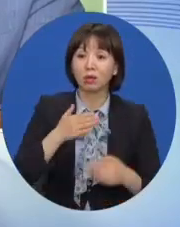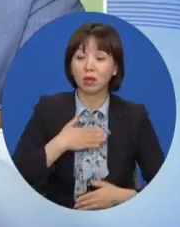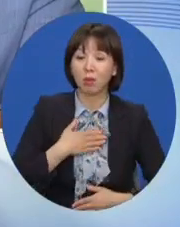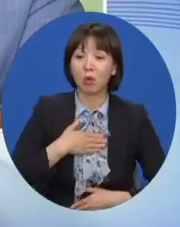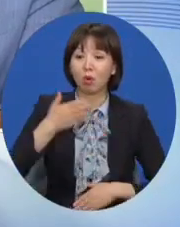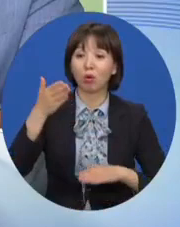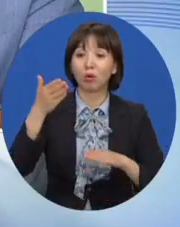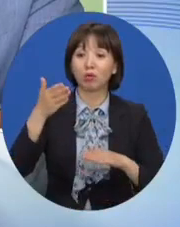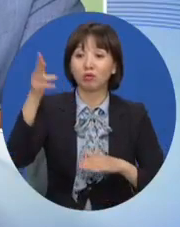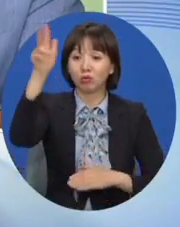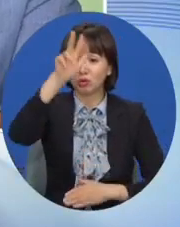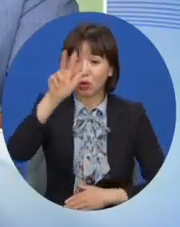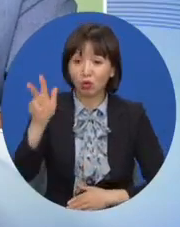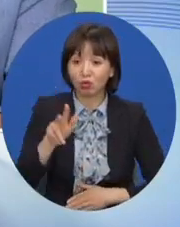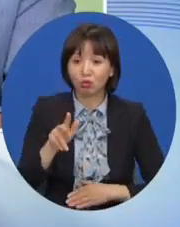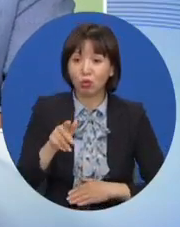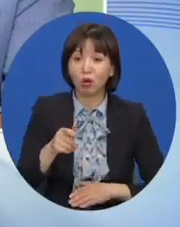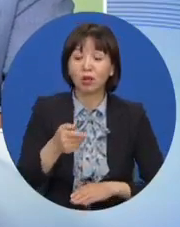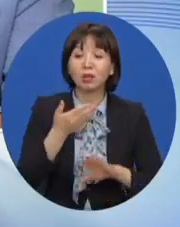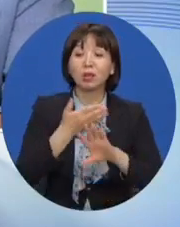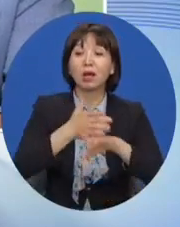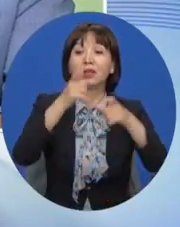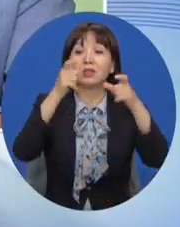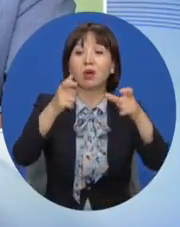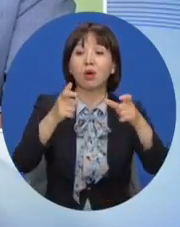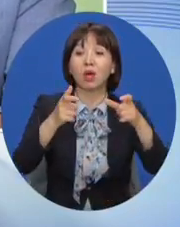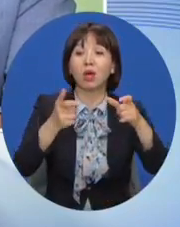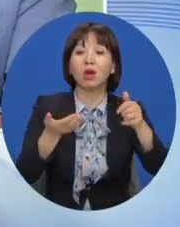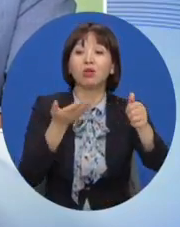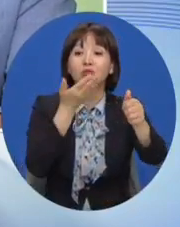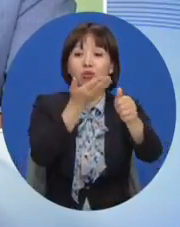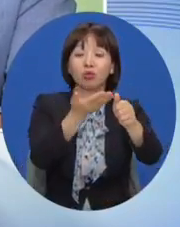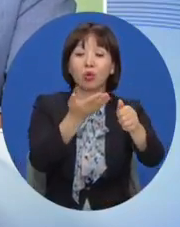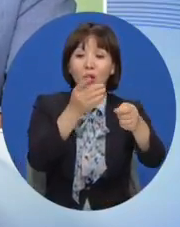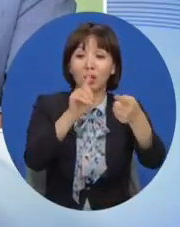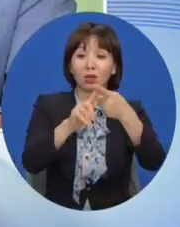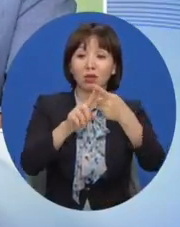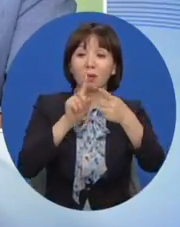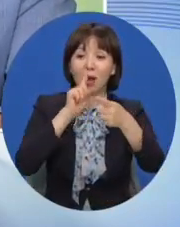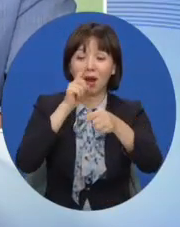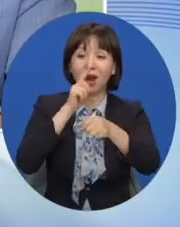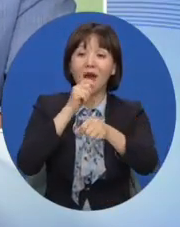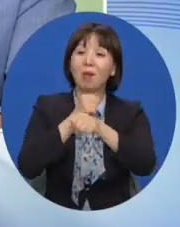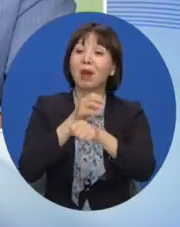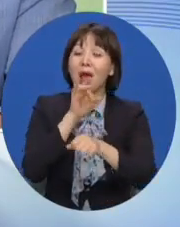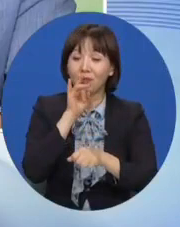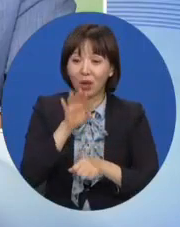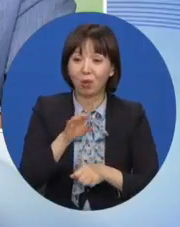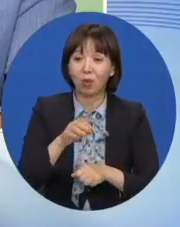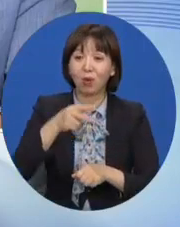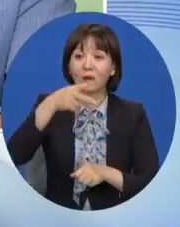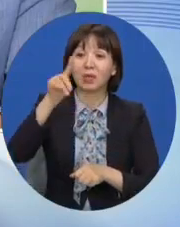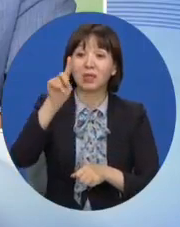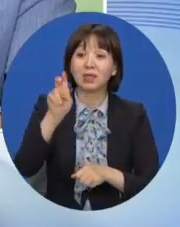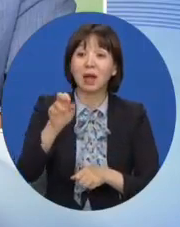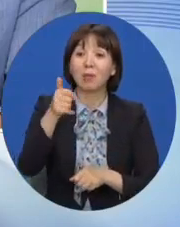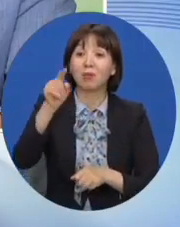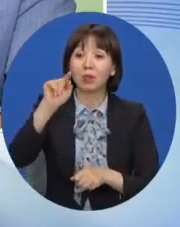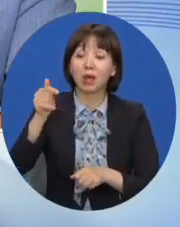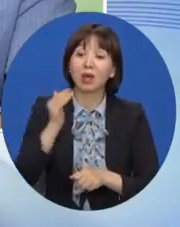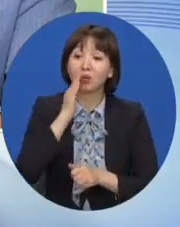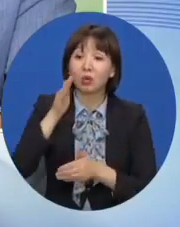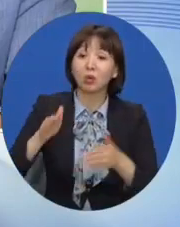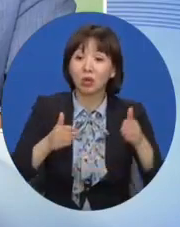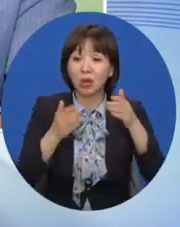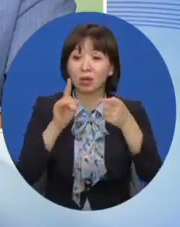그 외지 업체에다 왜 줬느냐 이런 식으로 말씀을 하면 안 되고 그 삼만의 초록길도 저한테